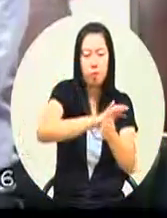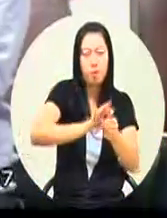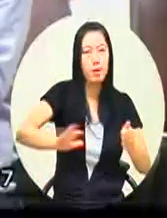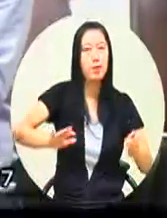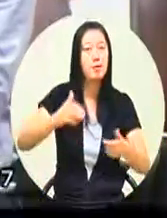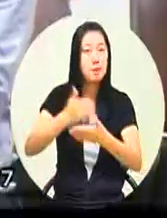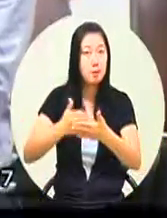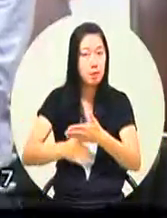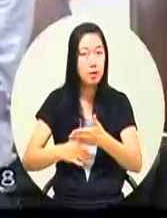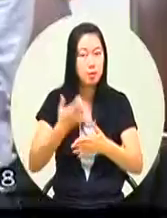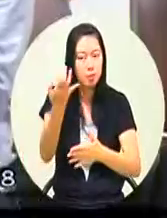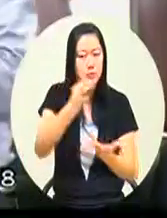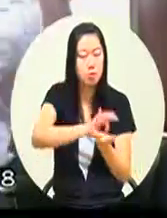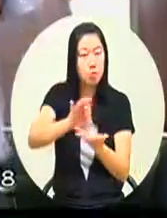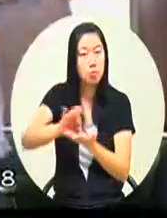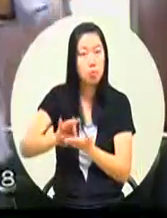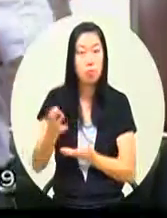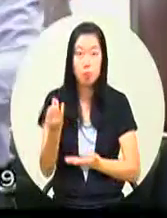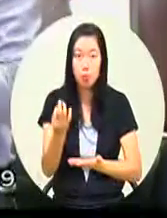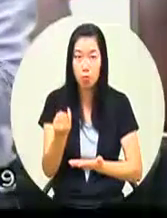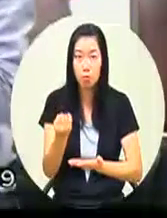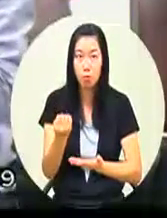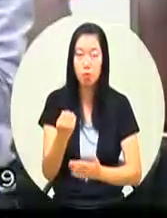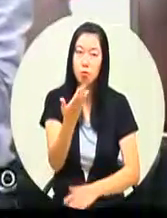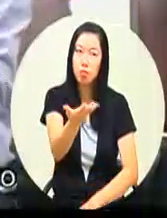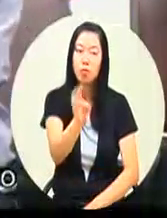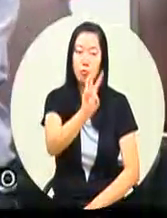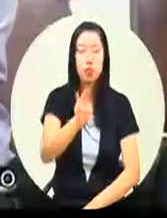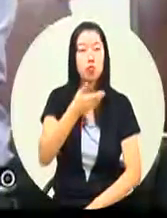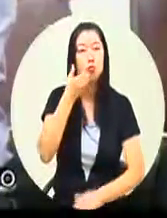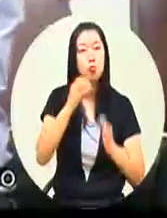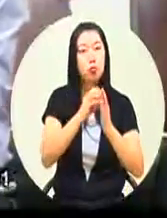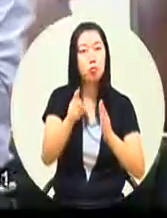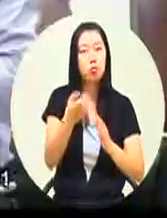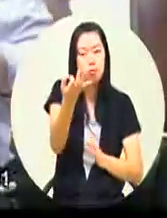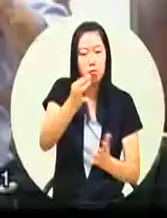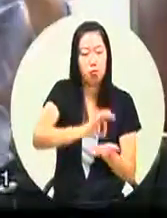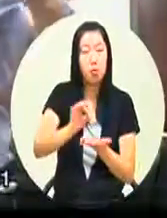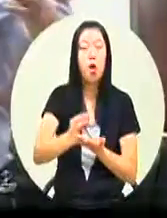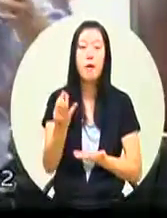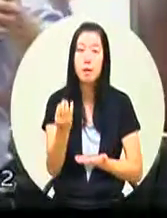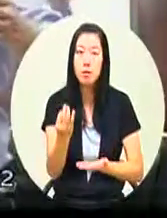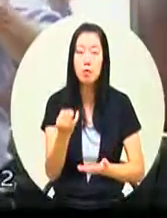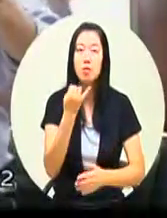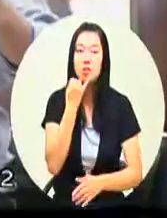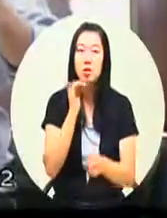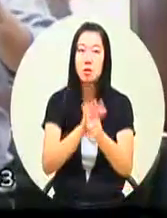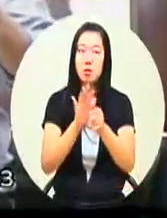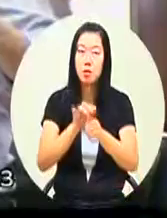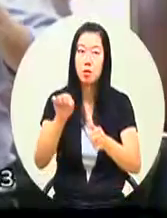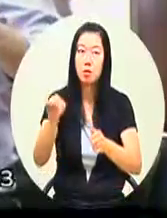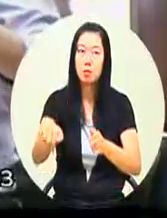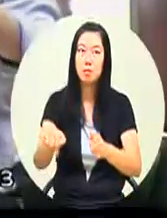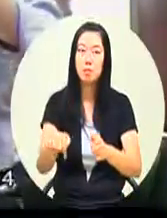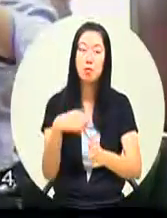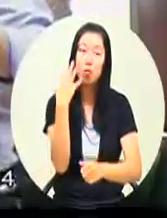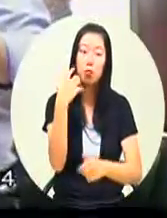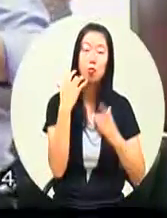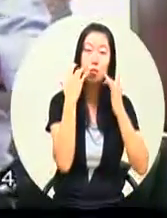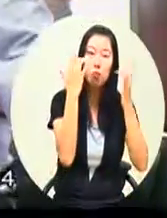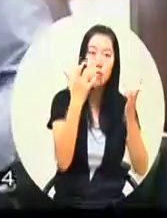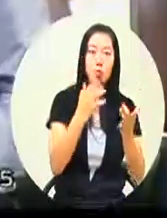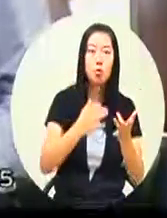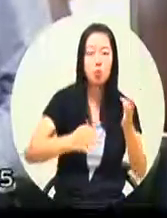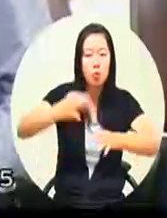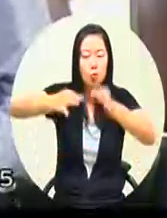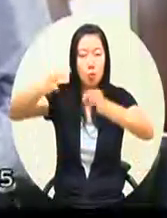到底要花多少钱？一样啊，我问水利局一样啊，我到底要开多少钱？我可以让这些所谓的水果蔬菜的